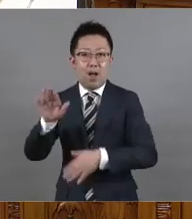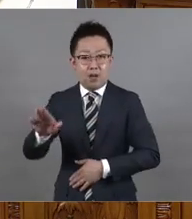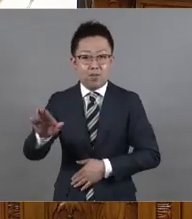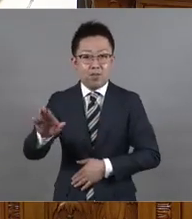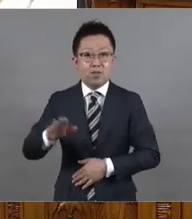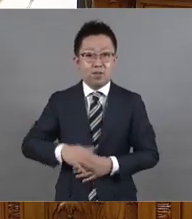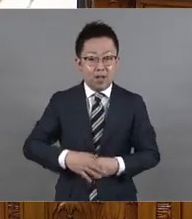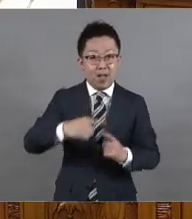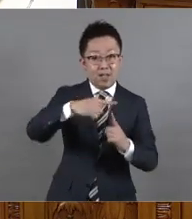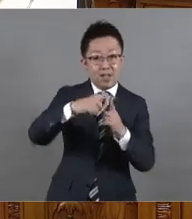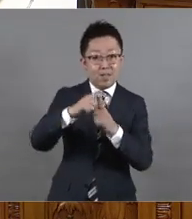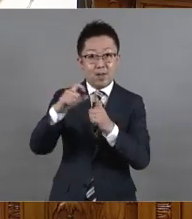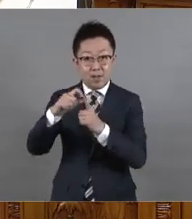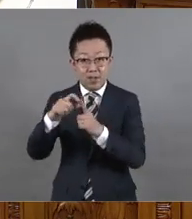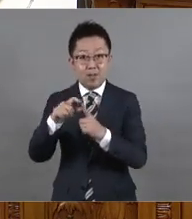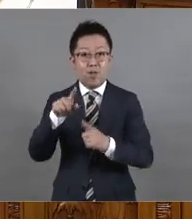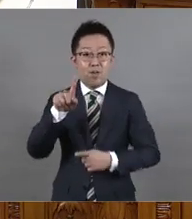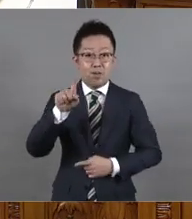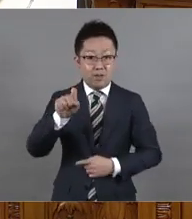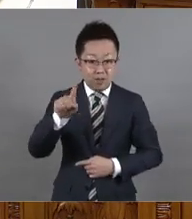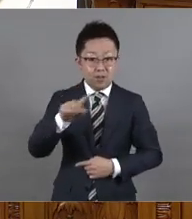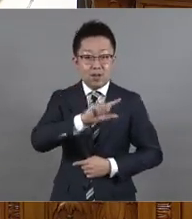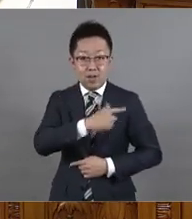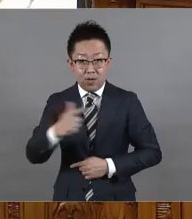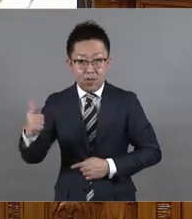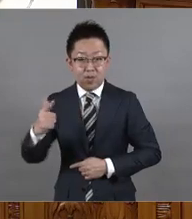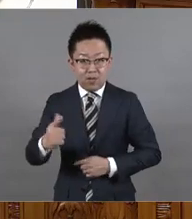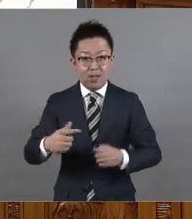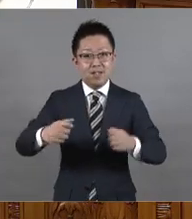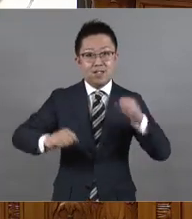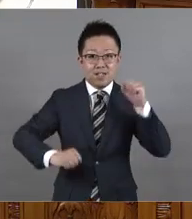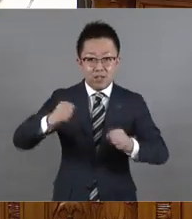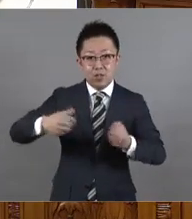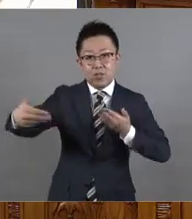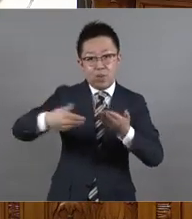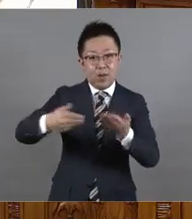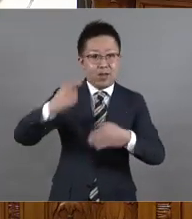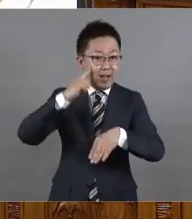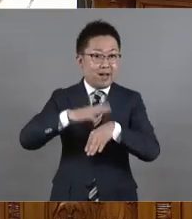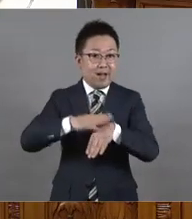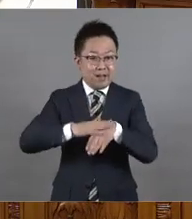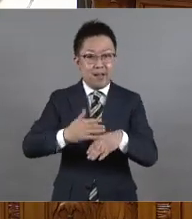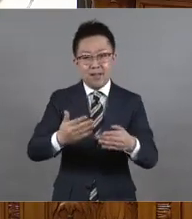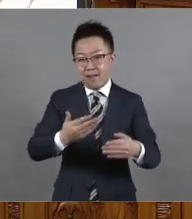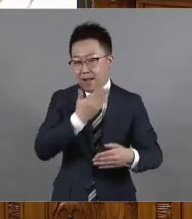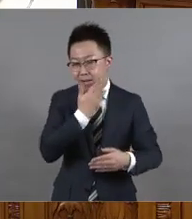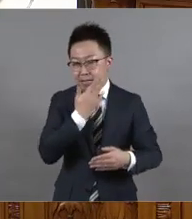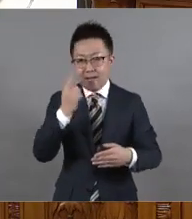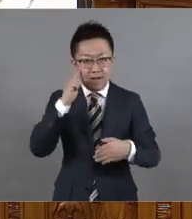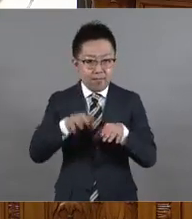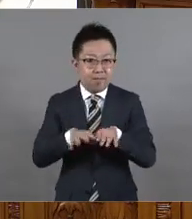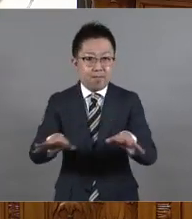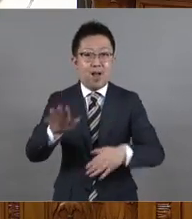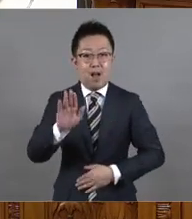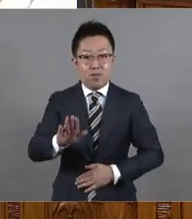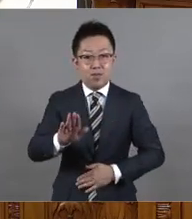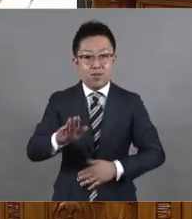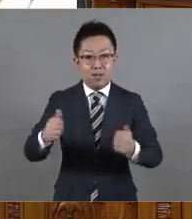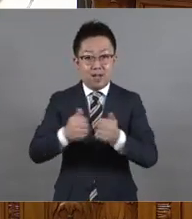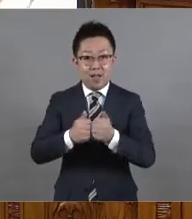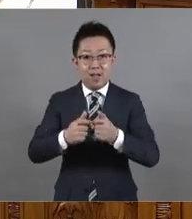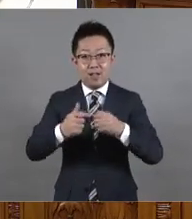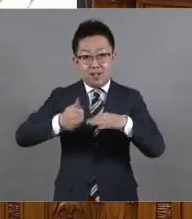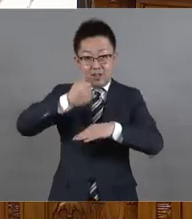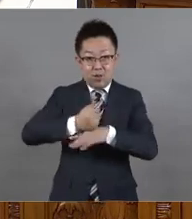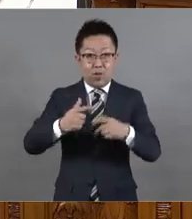通じた自由貿易の重要性が改めて認識されています本年の tpp委員会の議長国として特に